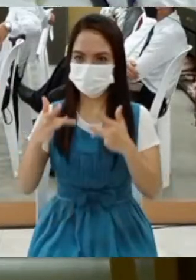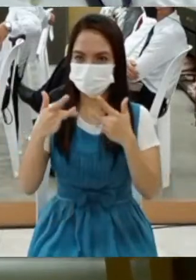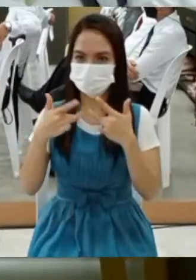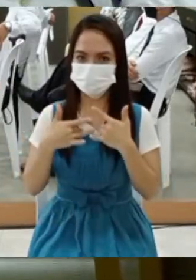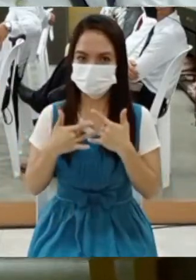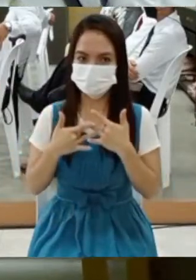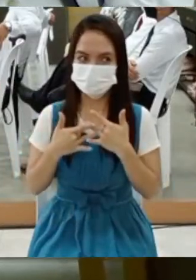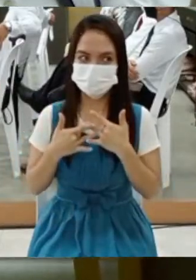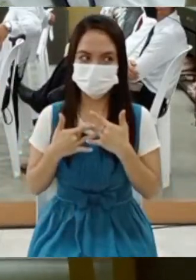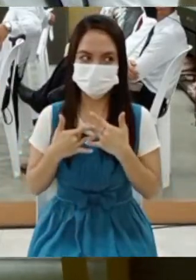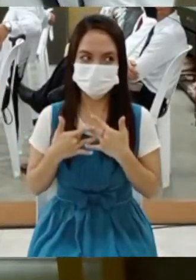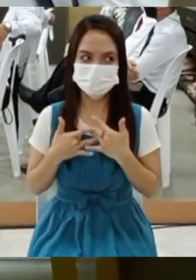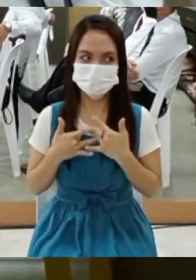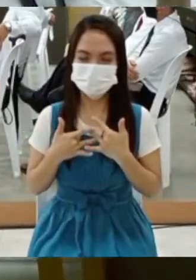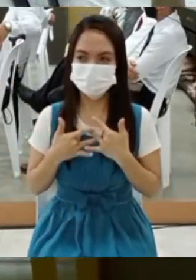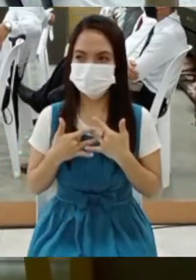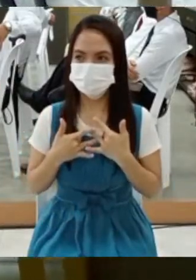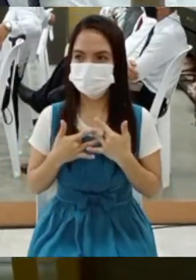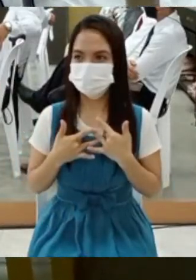buhay.